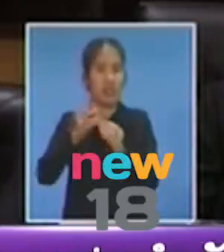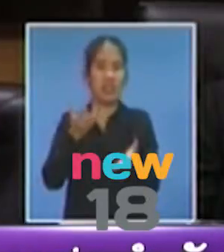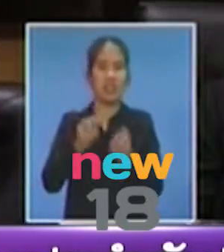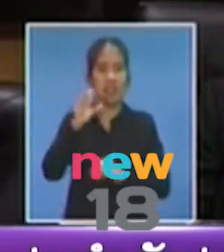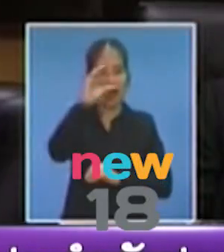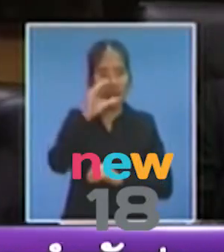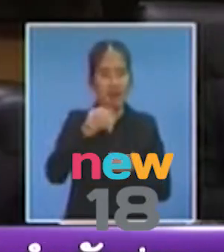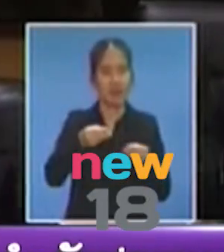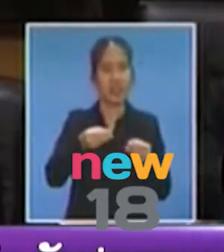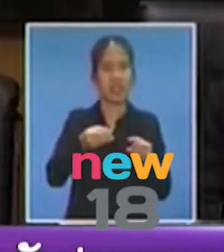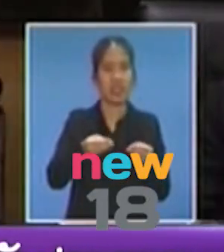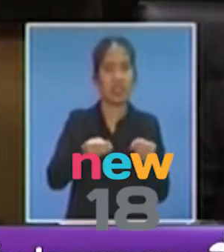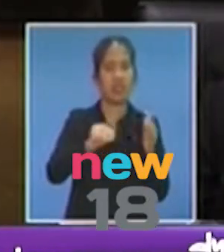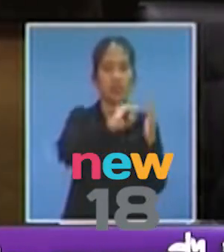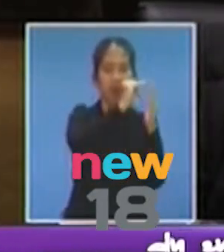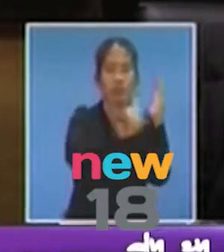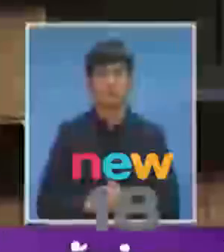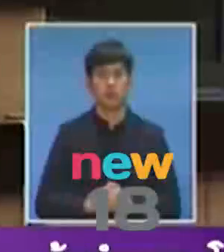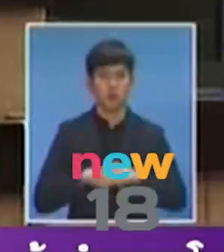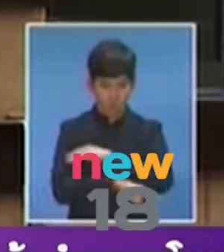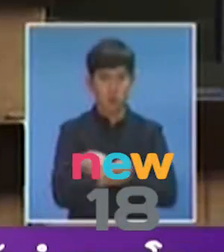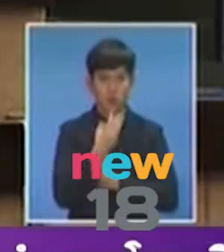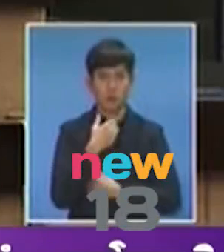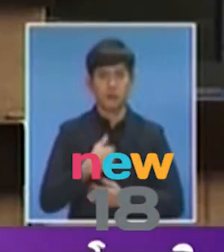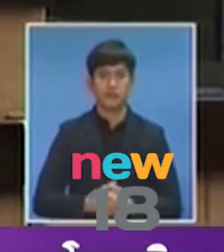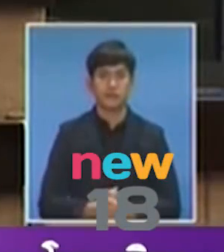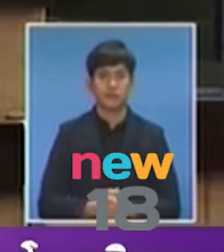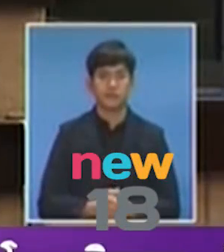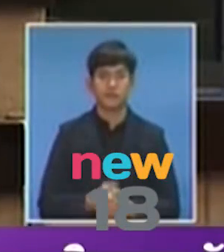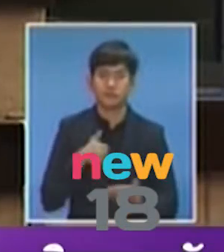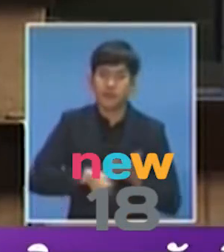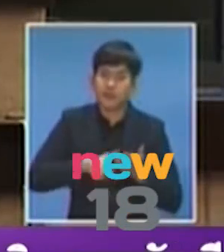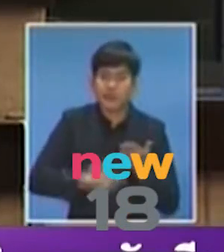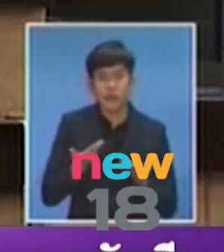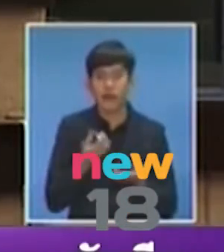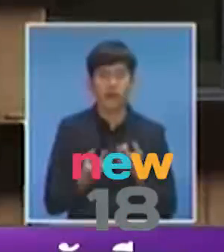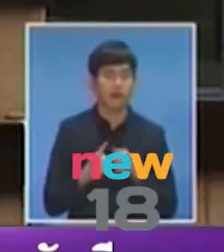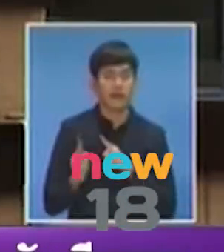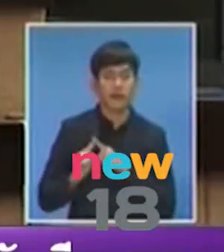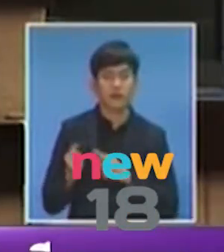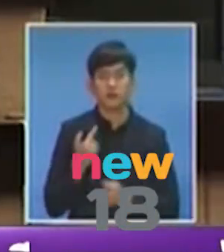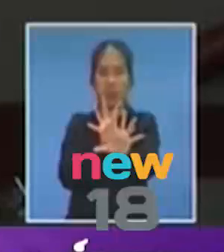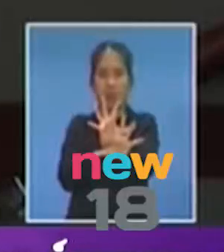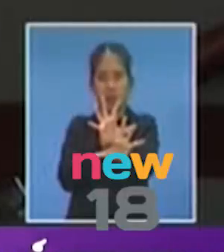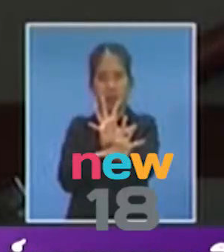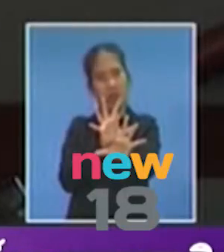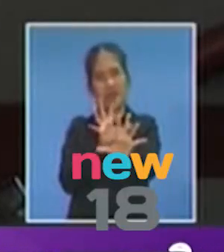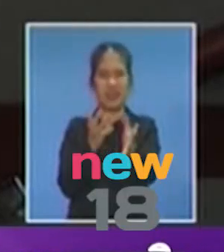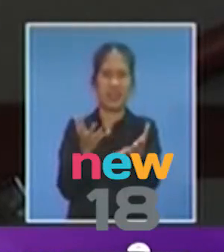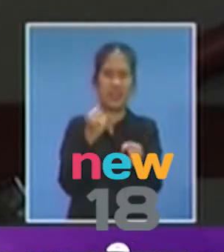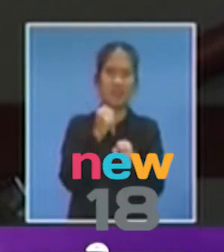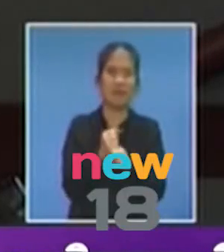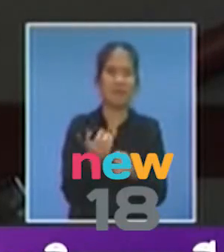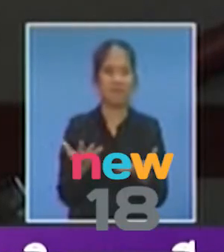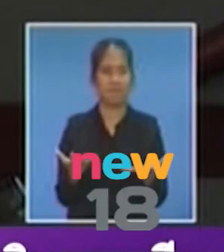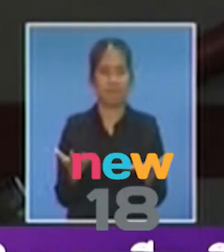ซึ่งเมื่อประธานสปท.กล่าวจบก็ได้ส่งมอบงานให้กับนายกรัฐมนตรีเป็นอันเสร็จสิ้นการทำงานจากนั้นนายกรัฐมนต